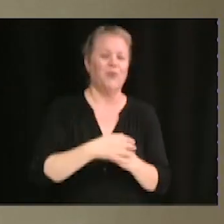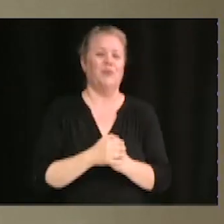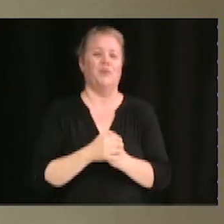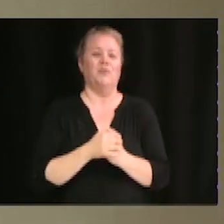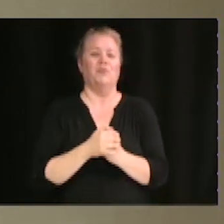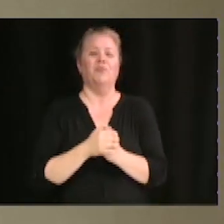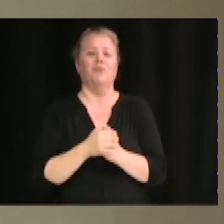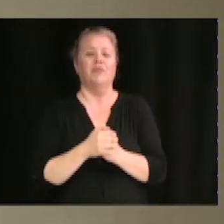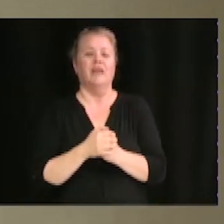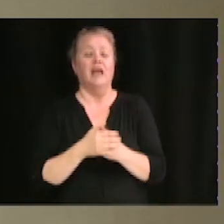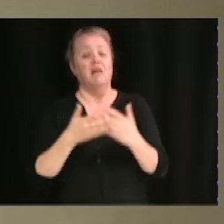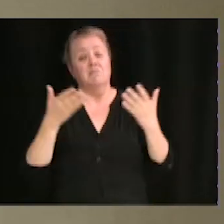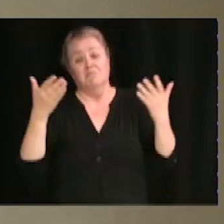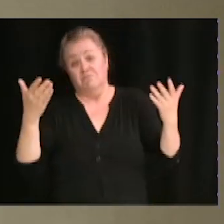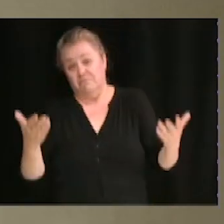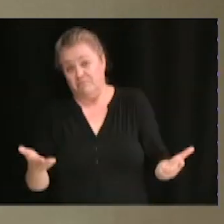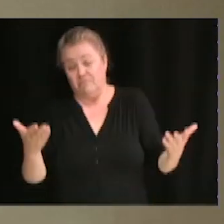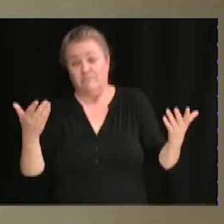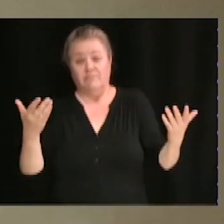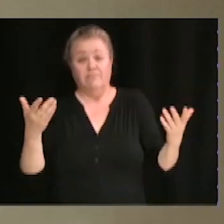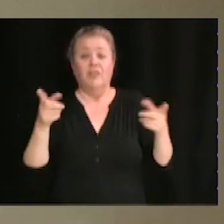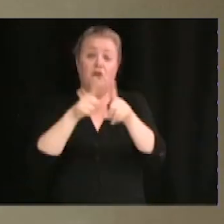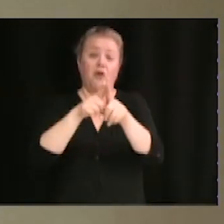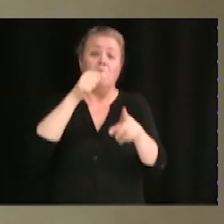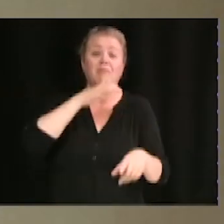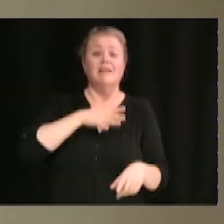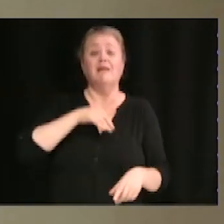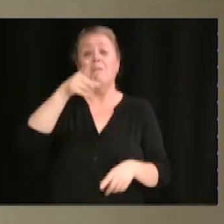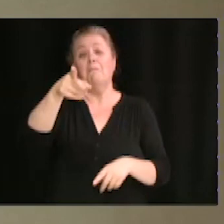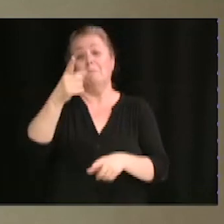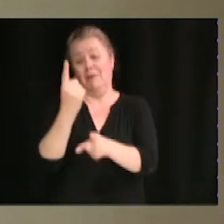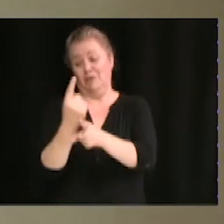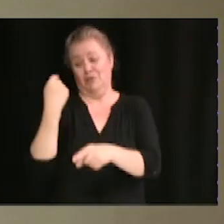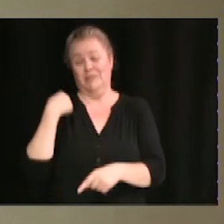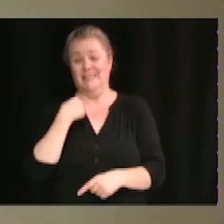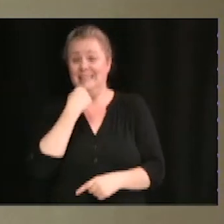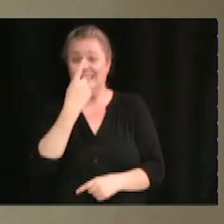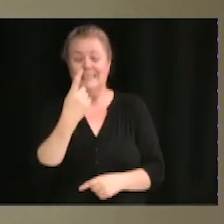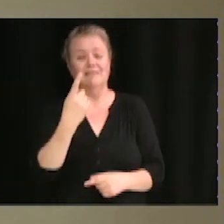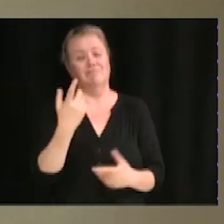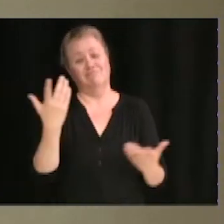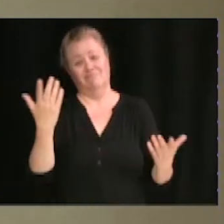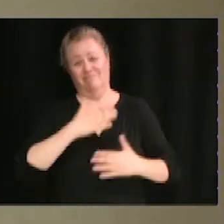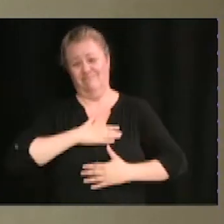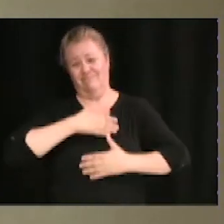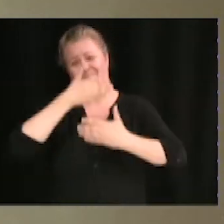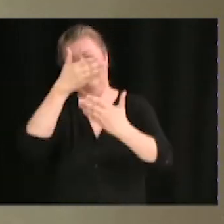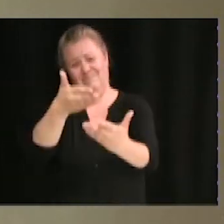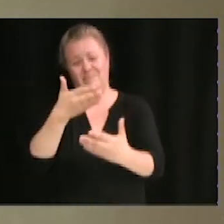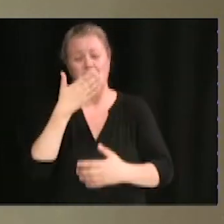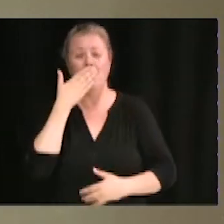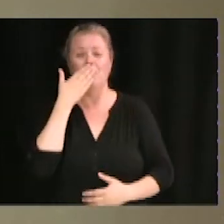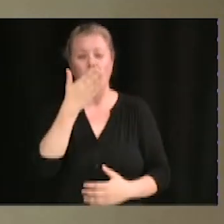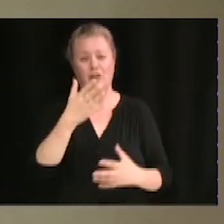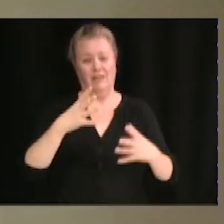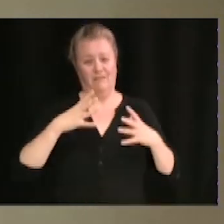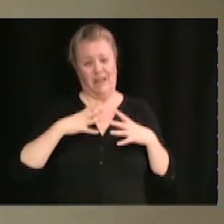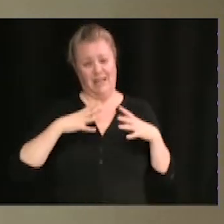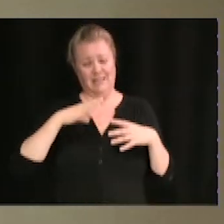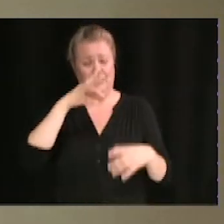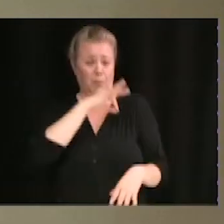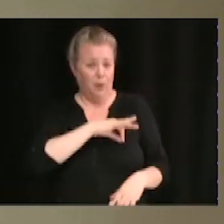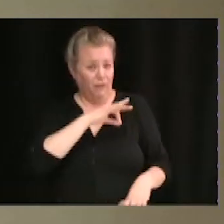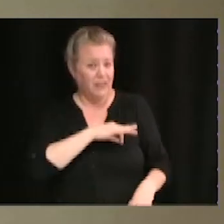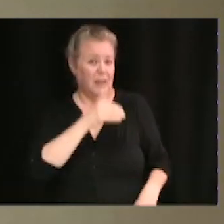nous ont écoutés. Effectivement, comme madame l'a dit, c'est le temps de vous souhaiter de très bonnes vacances. Profitez-en bien. Soyez